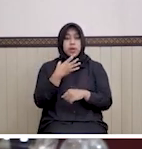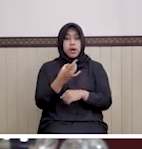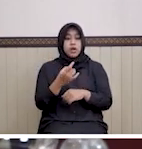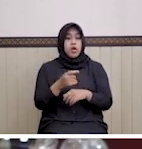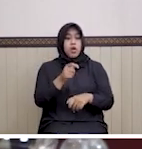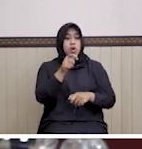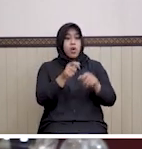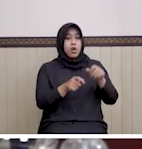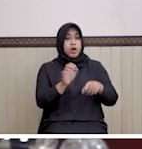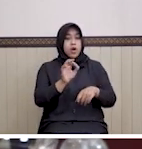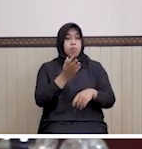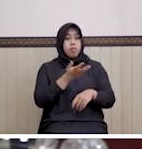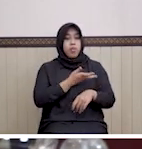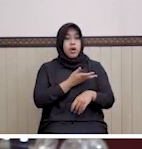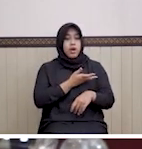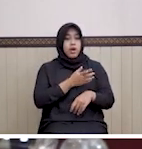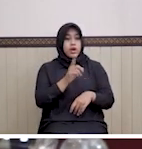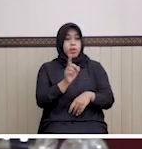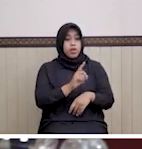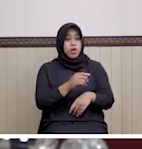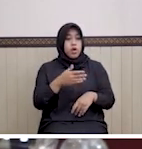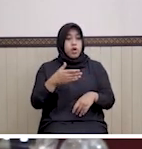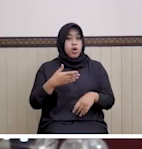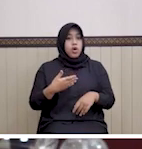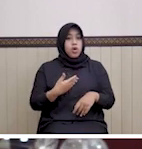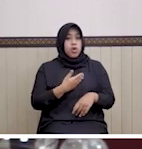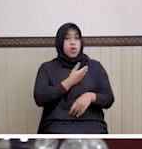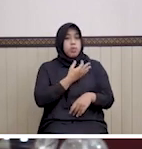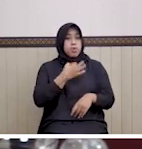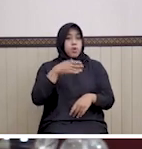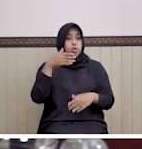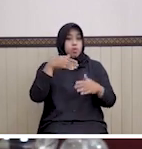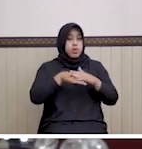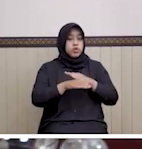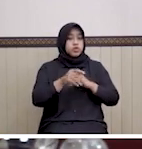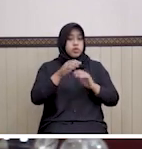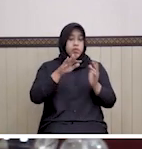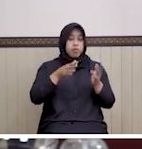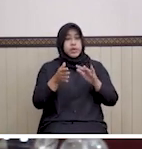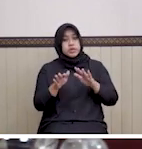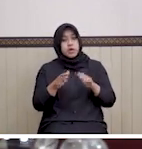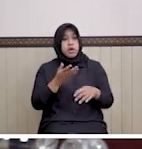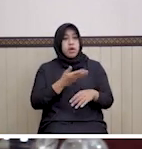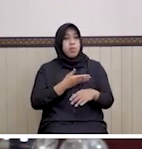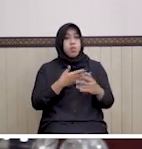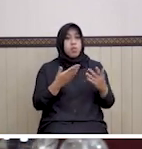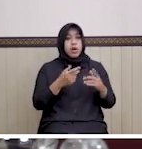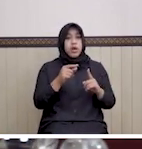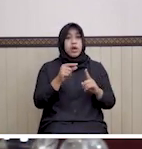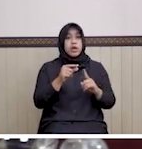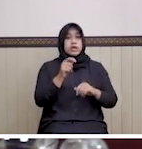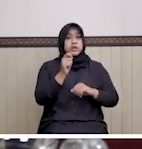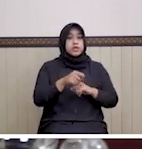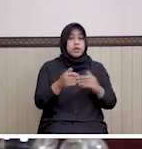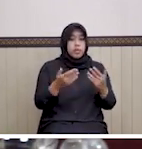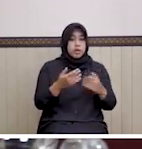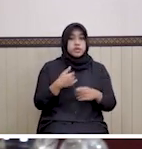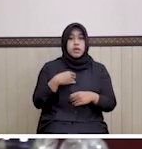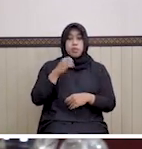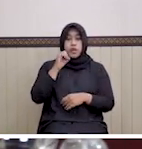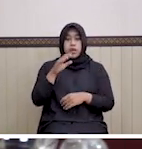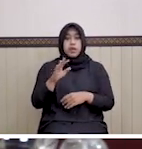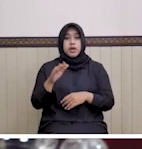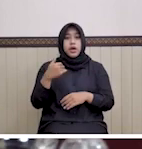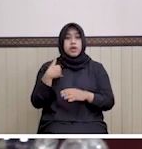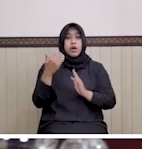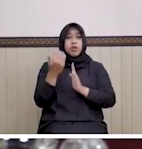orang enggak boleh sidap korban baru masuk pingsan compensating sang penemu bersih dan coba saya bilang